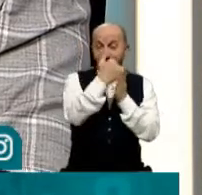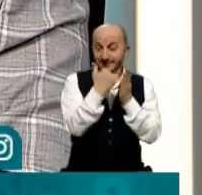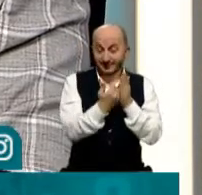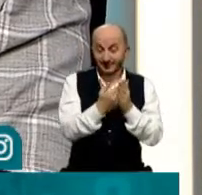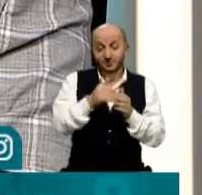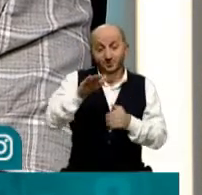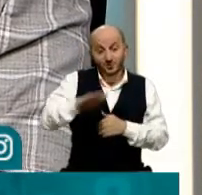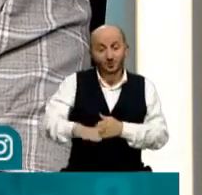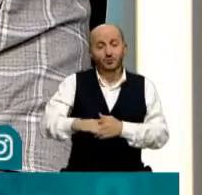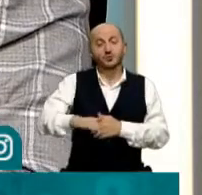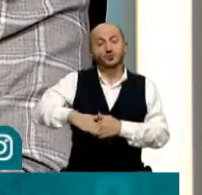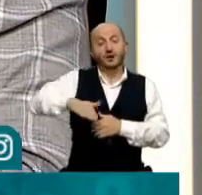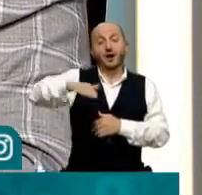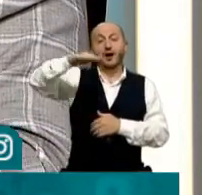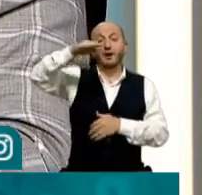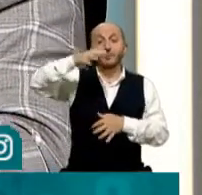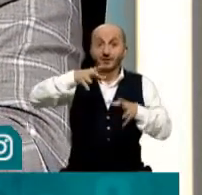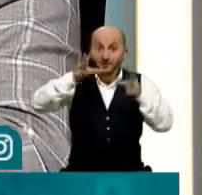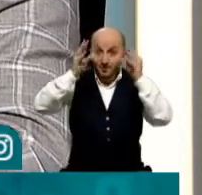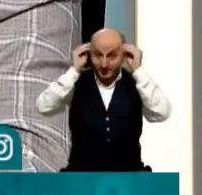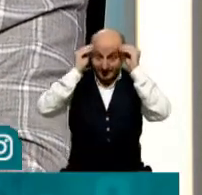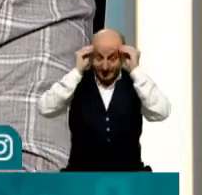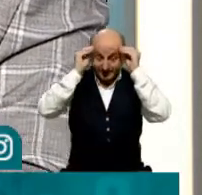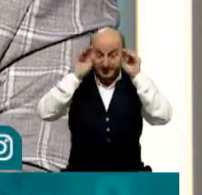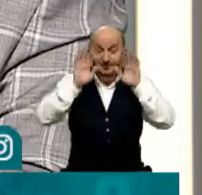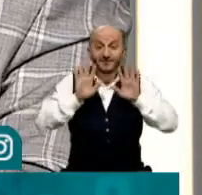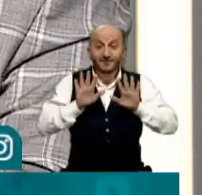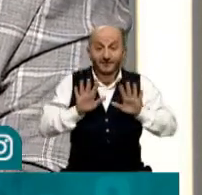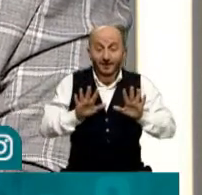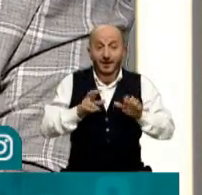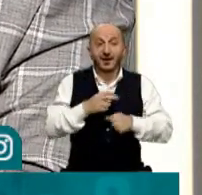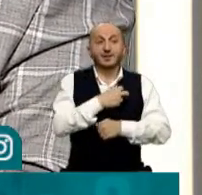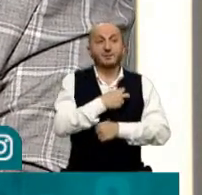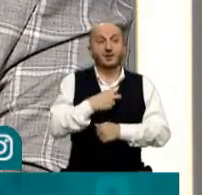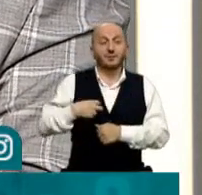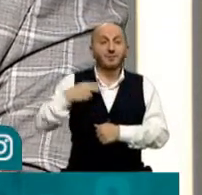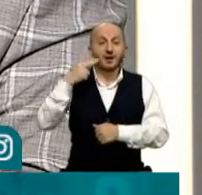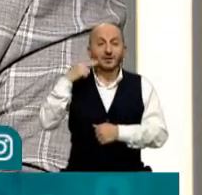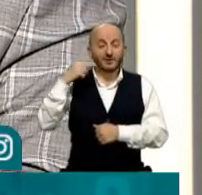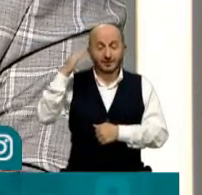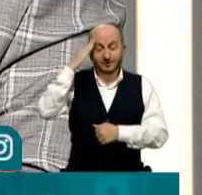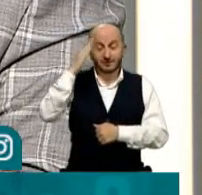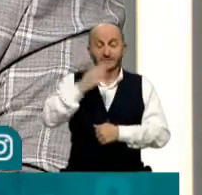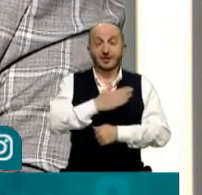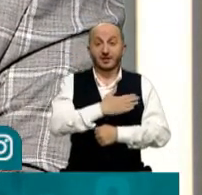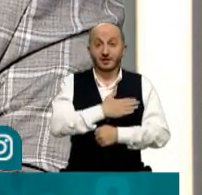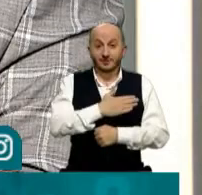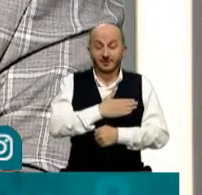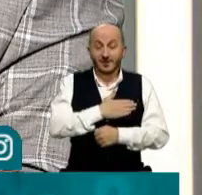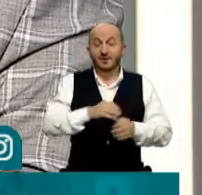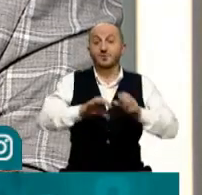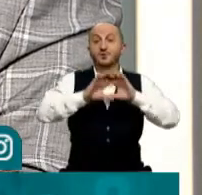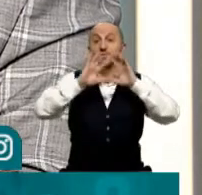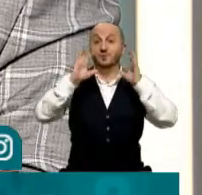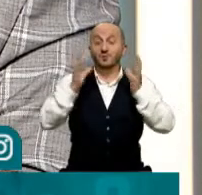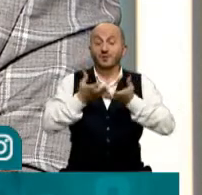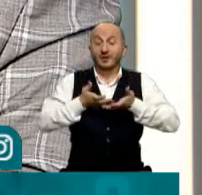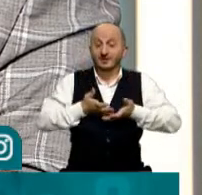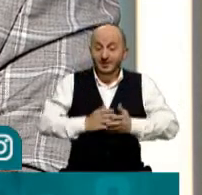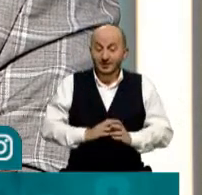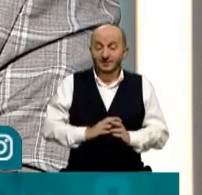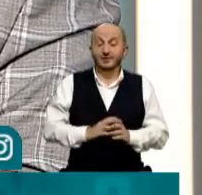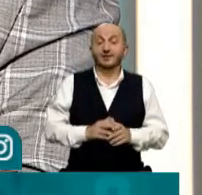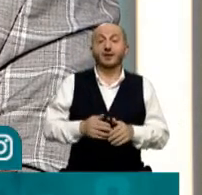beri öğreniriz. Aynen öyle. Fakat Peygamber Efendimiz sallallahu aleyhi ve sellemin dünyayı teşrifiyle